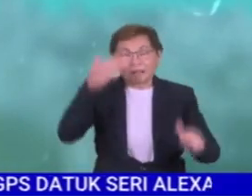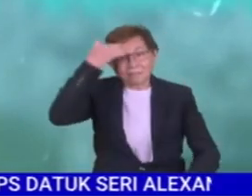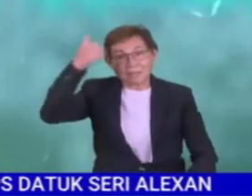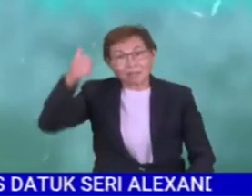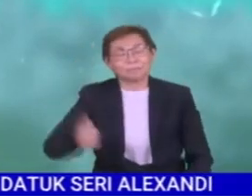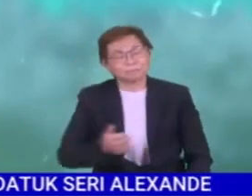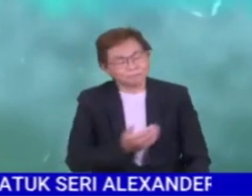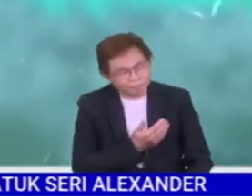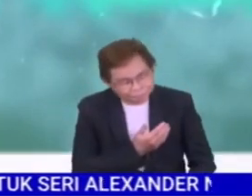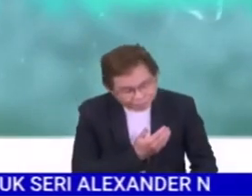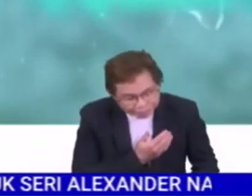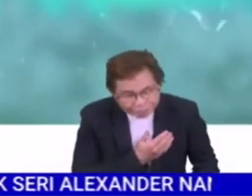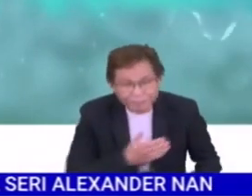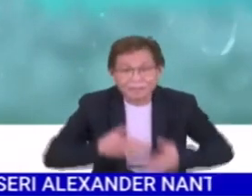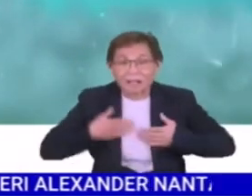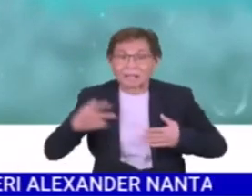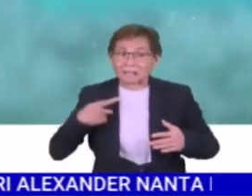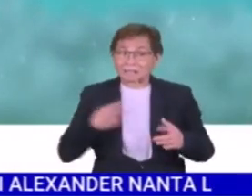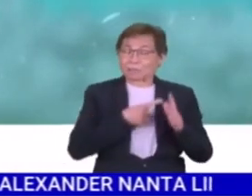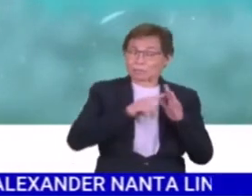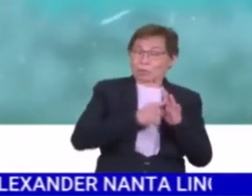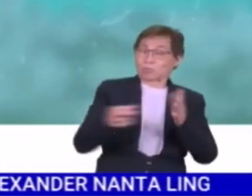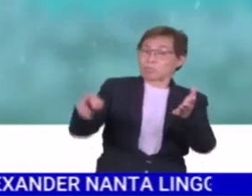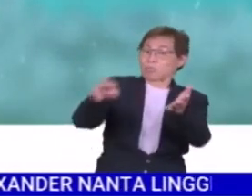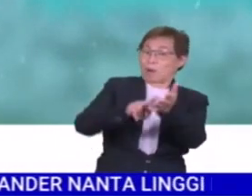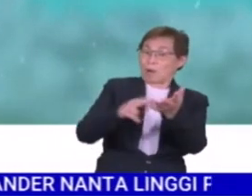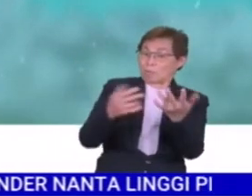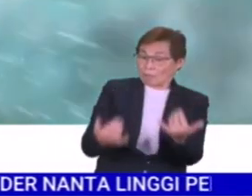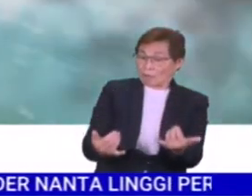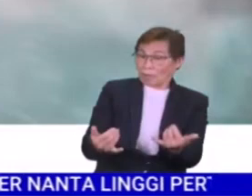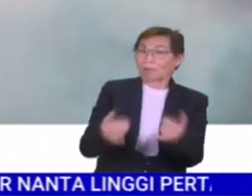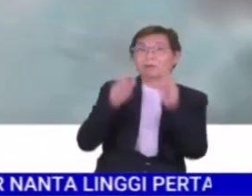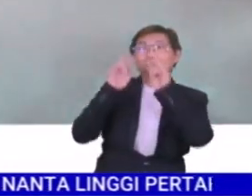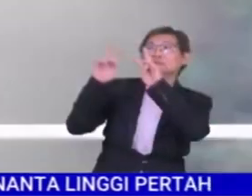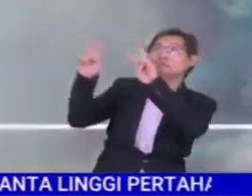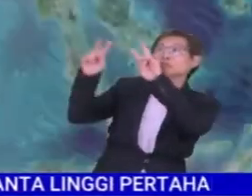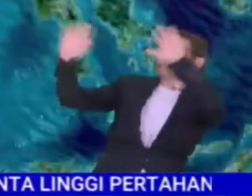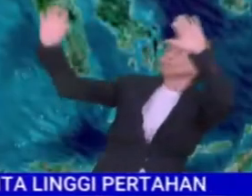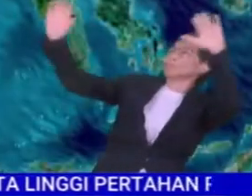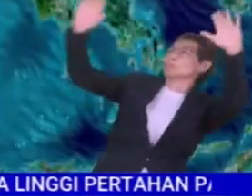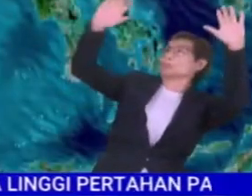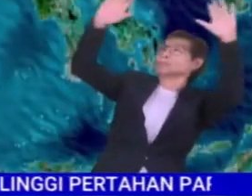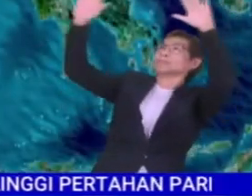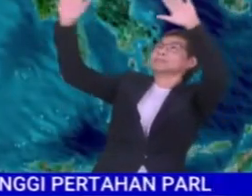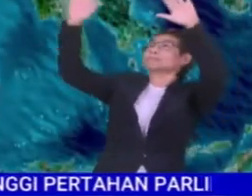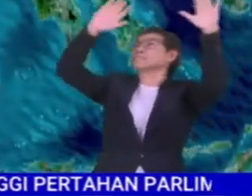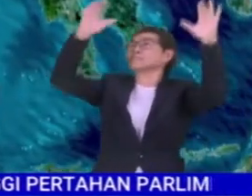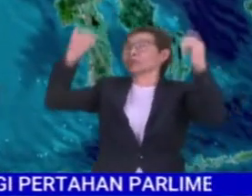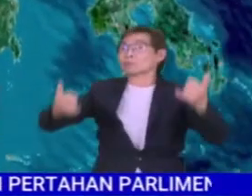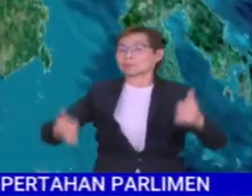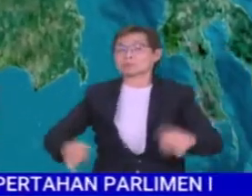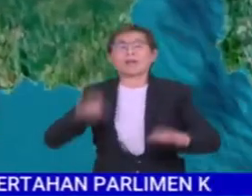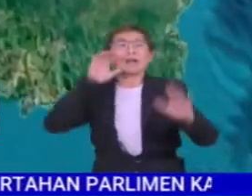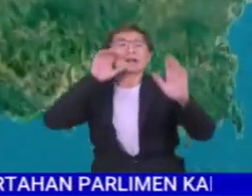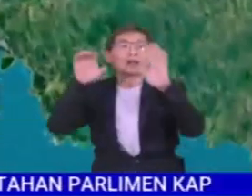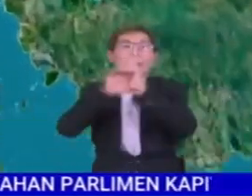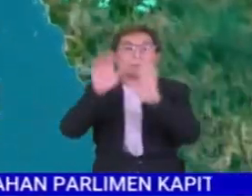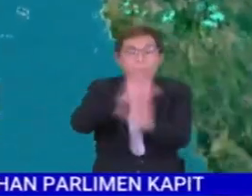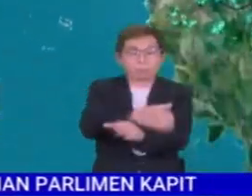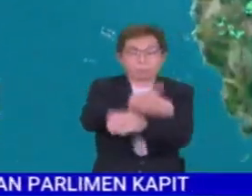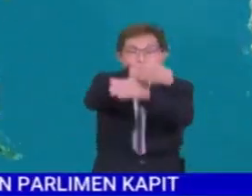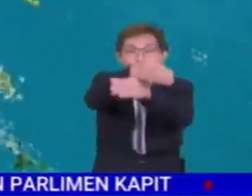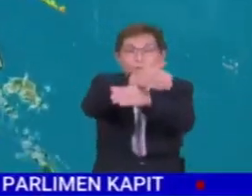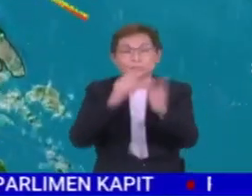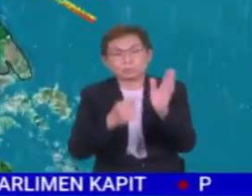Assalamualaikum dan salam sejahtera. Kita mulakan laporan pada malam ini dengan melihat keadaan cuaca semasa. Imej meradar menunjukkan keadaan